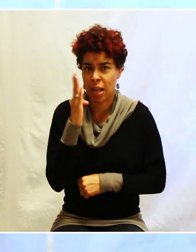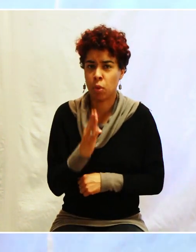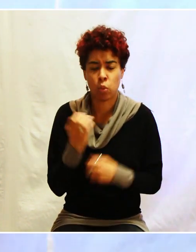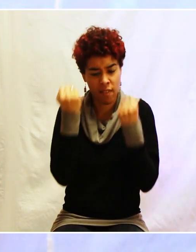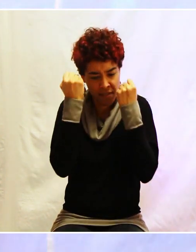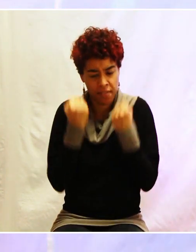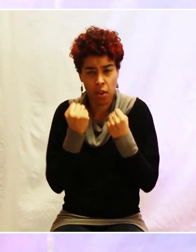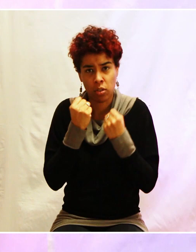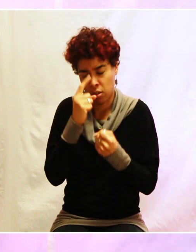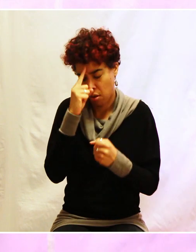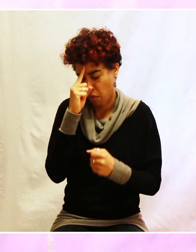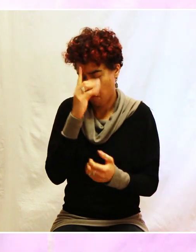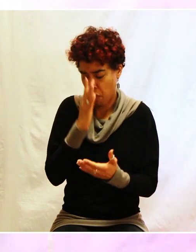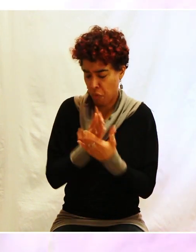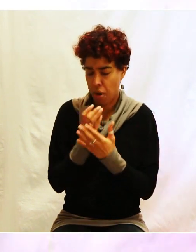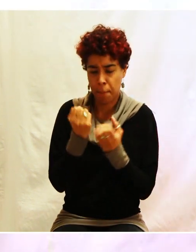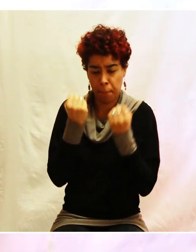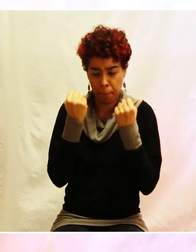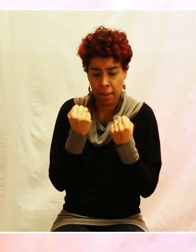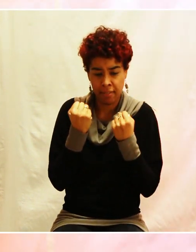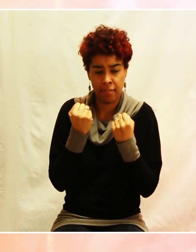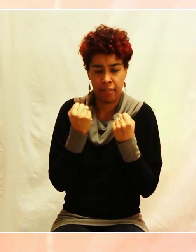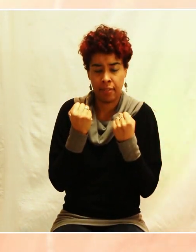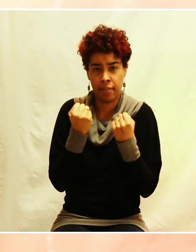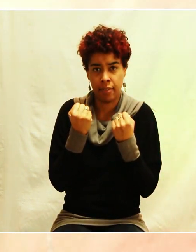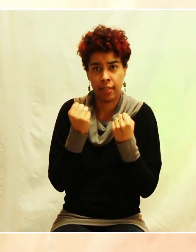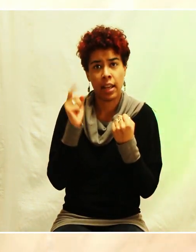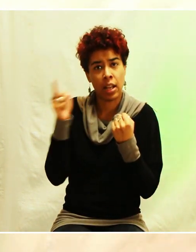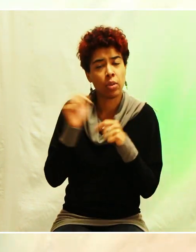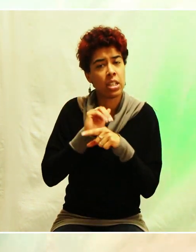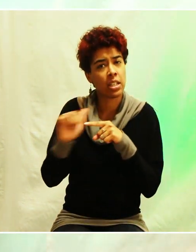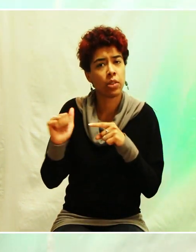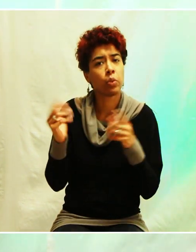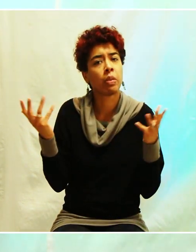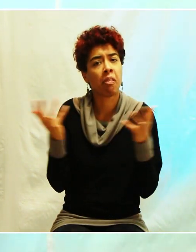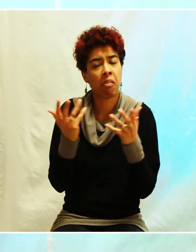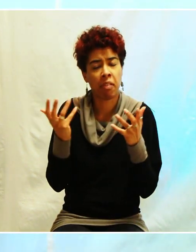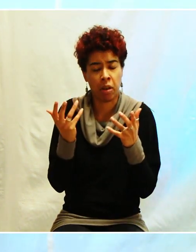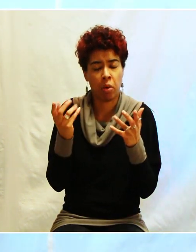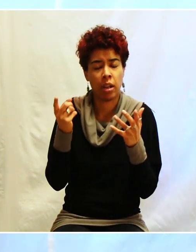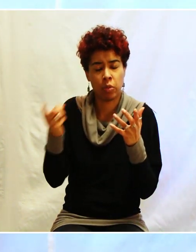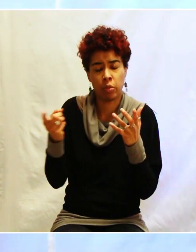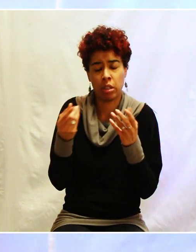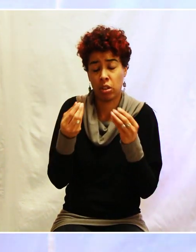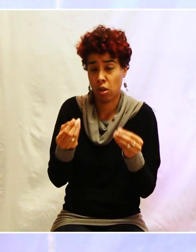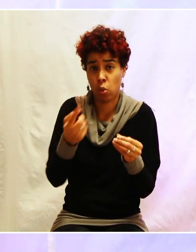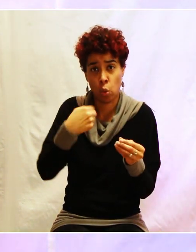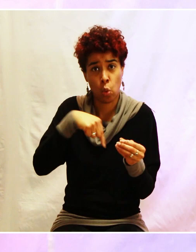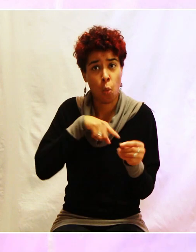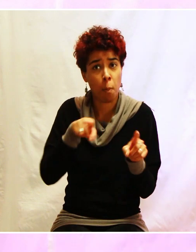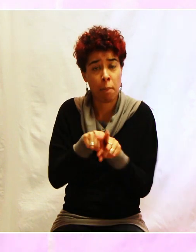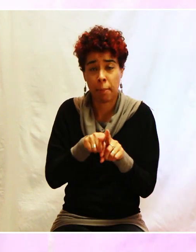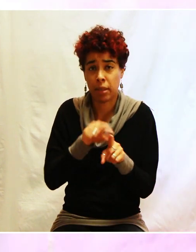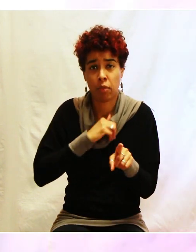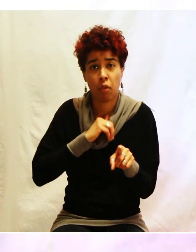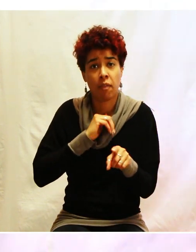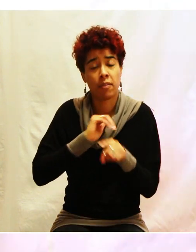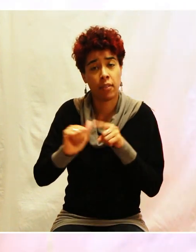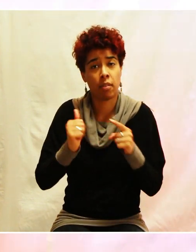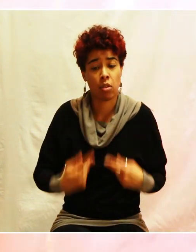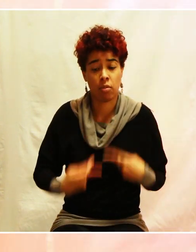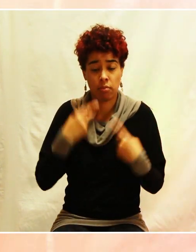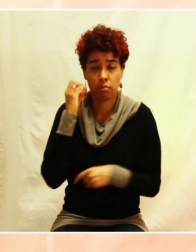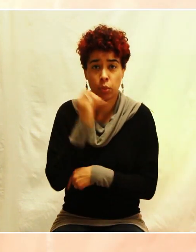d'être fortifié dans sa foi. Et on voit que l'œuvre qu'il fait, Jésus, l'acte qu'il pose, c'est le même que nous devons faire dans notre vie de tous les